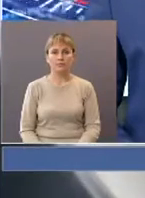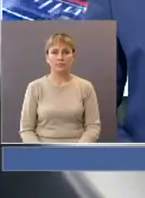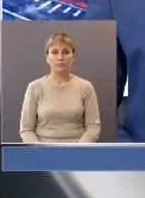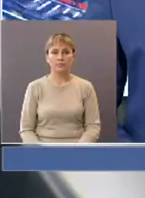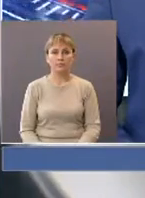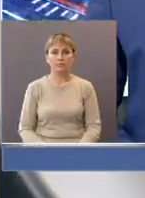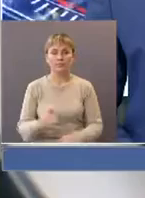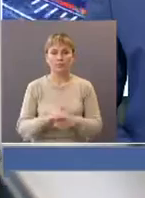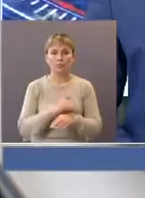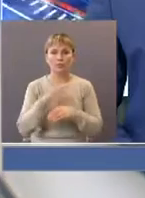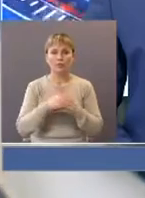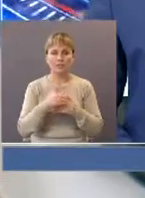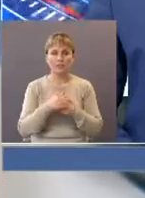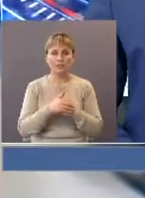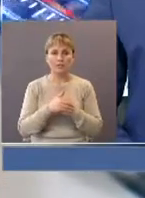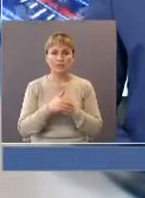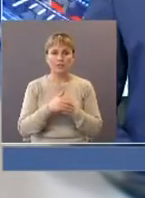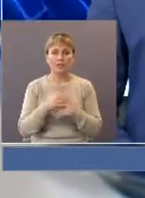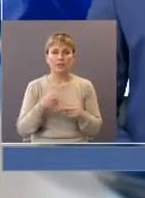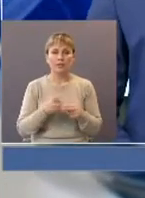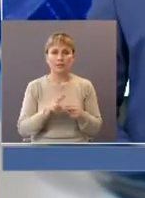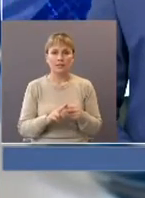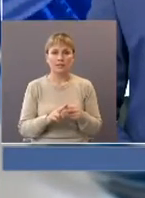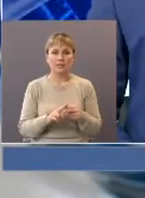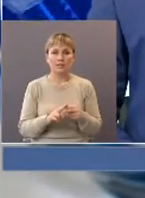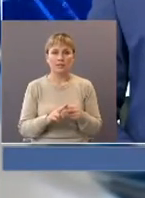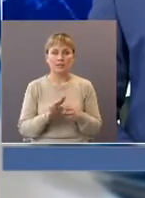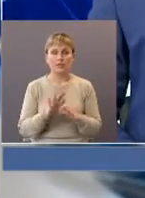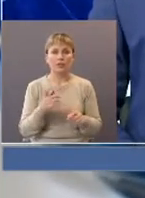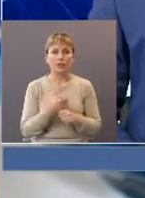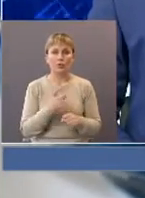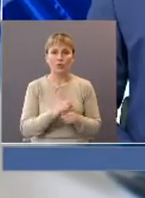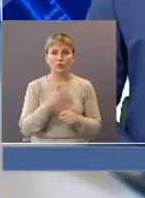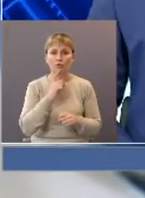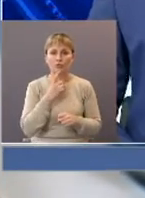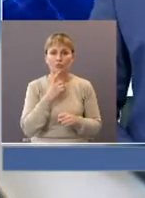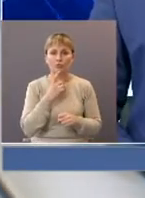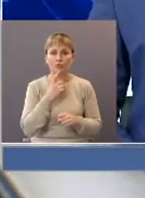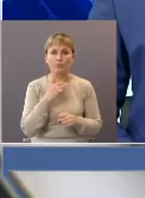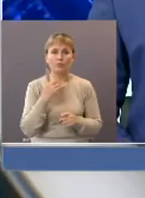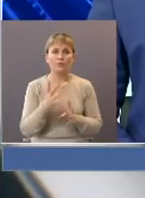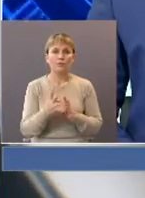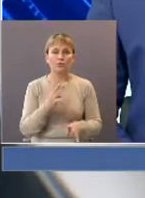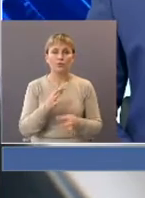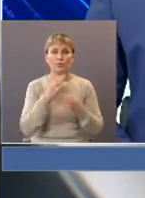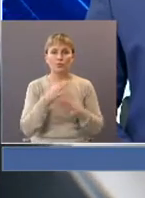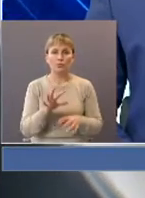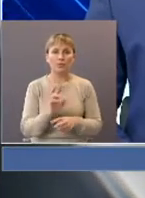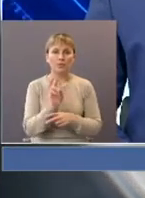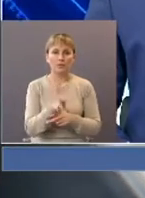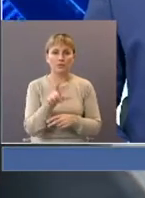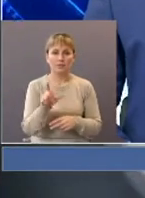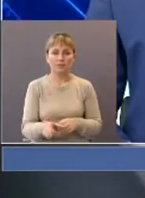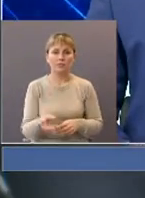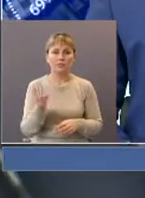Добрый вечер, Талгат. Это не очень сложно. В первую очередь, любой посетитель,